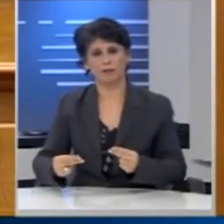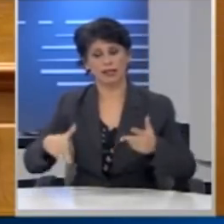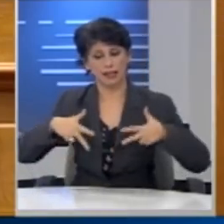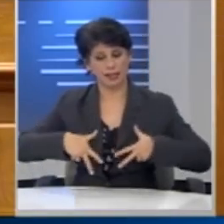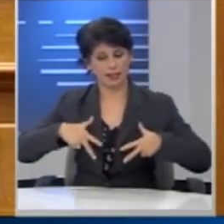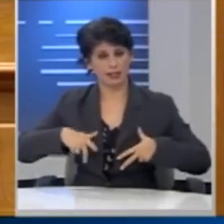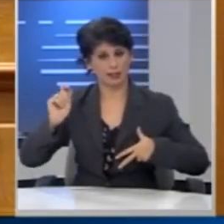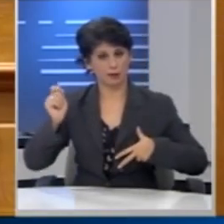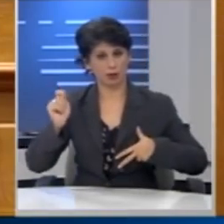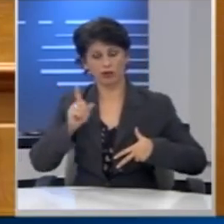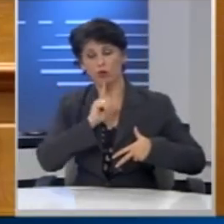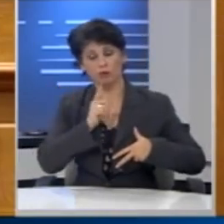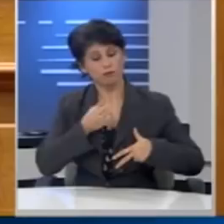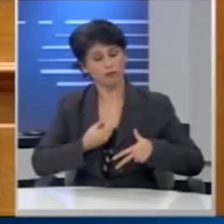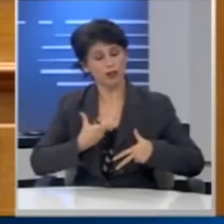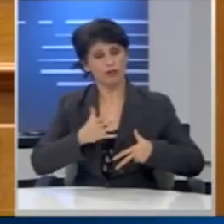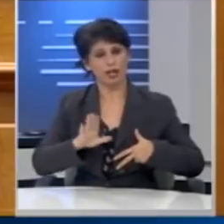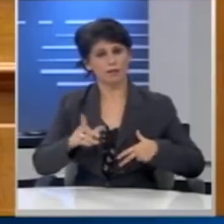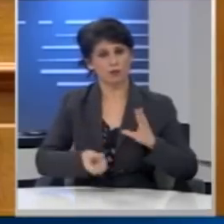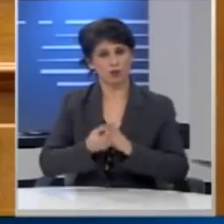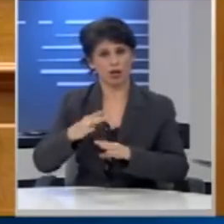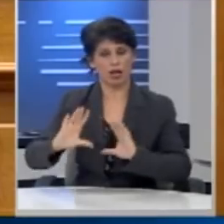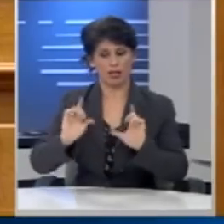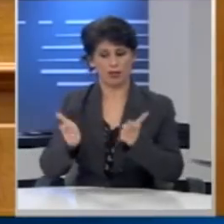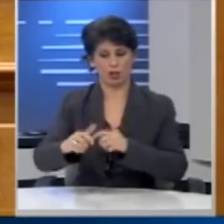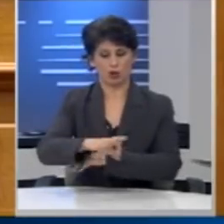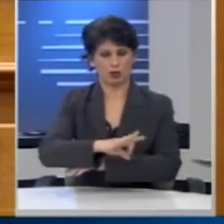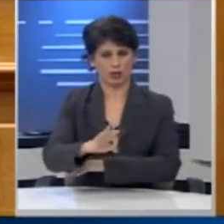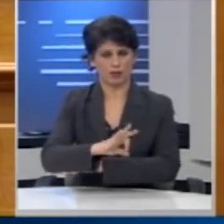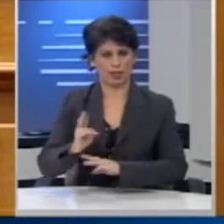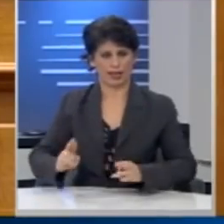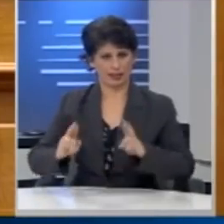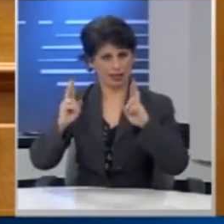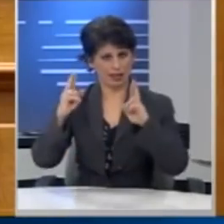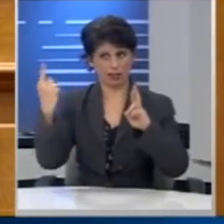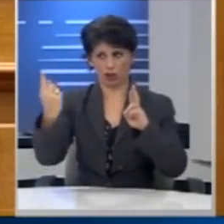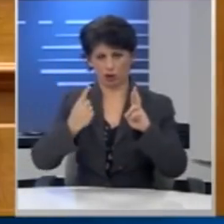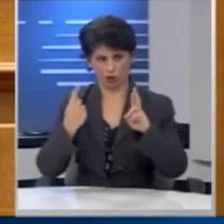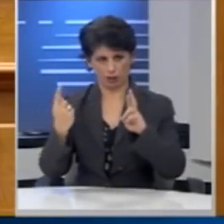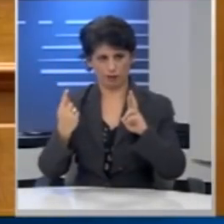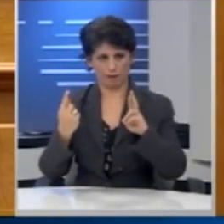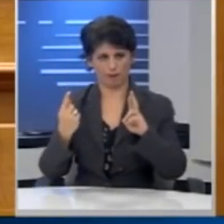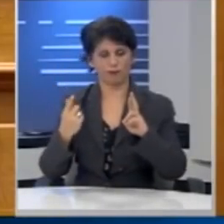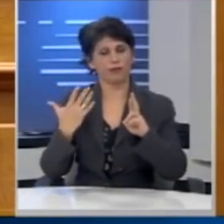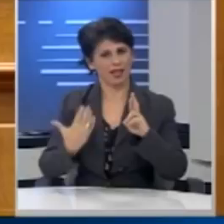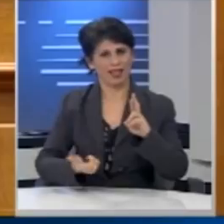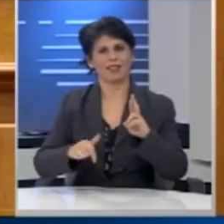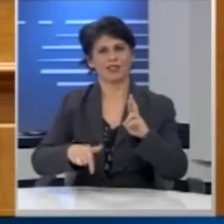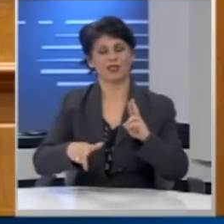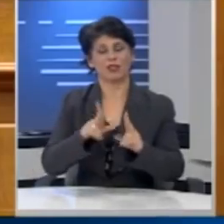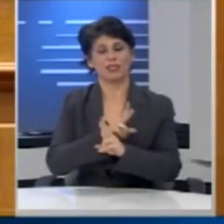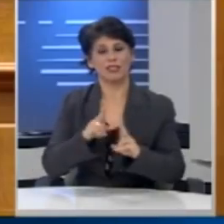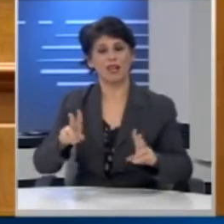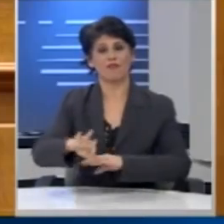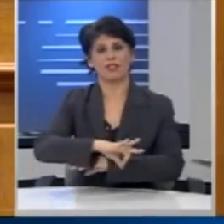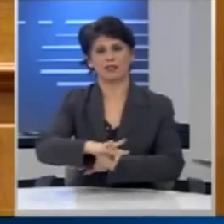η κρατική πολιτική, όπως εκφράζεται μέσα από το νέο εθνικό σχέδιο για την ενέργεια και το κλίμα, διαθέτει πλέον ένα